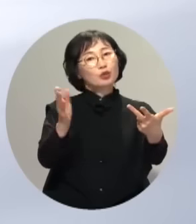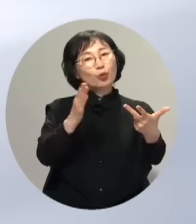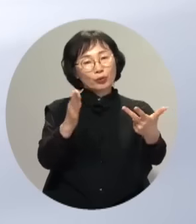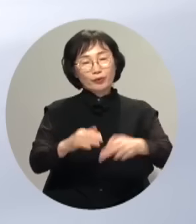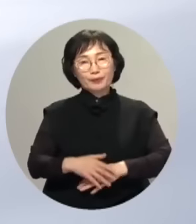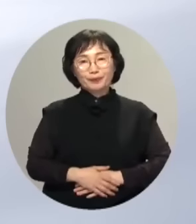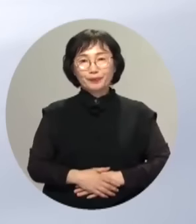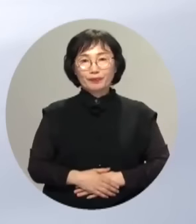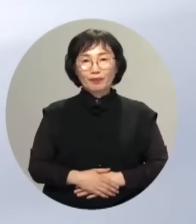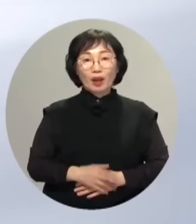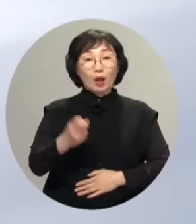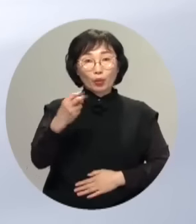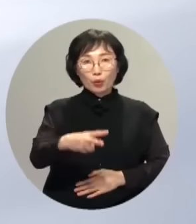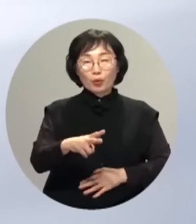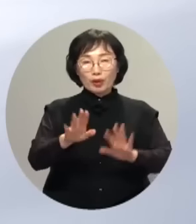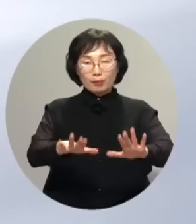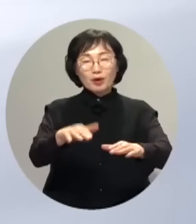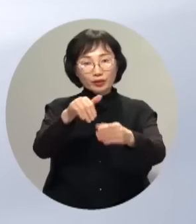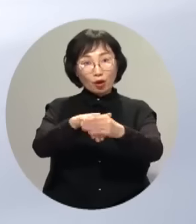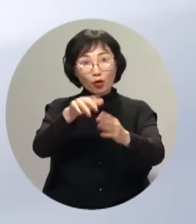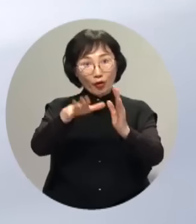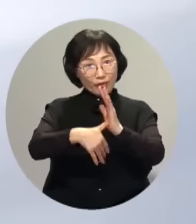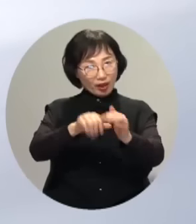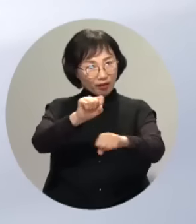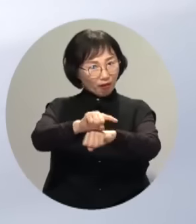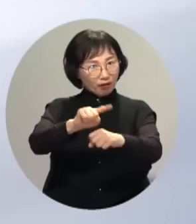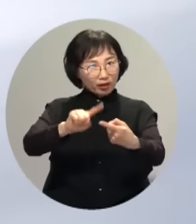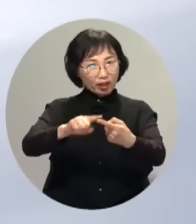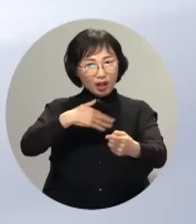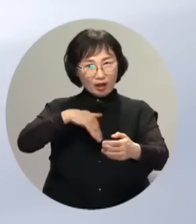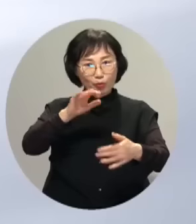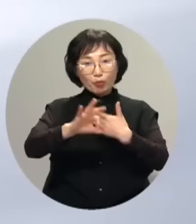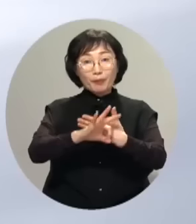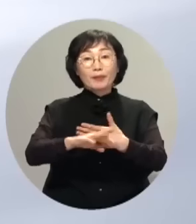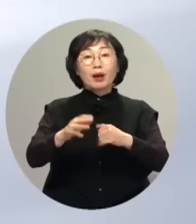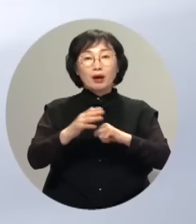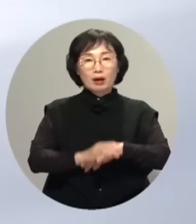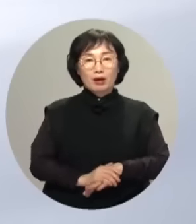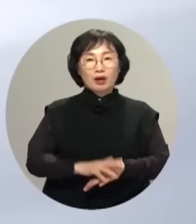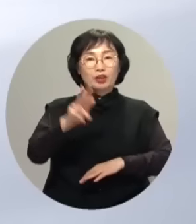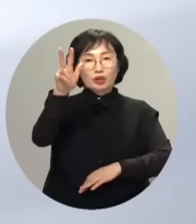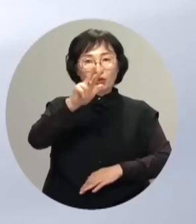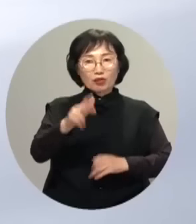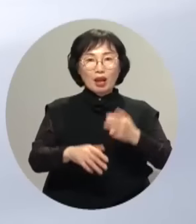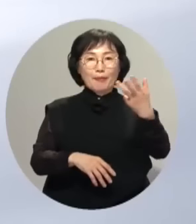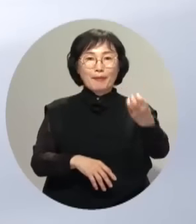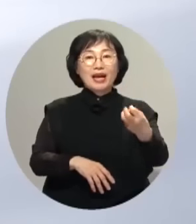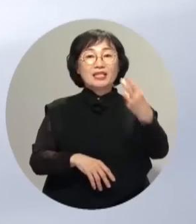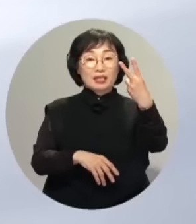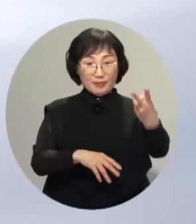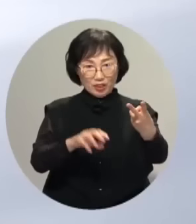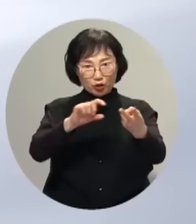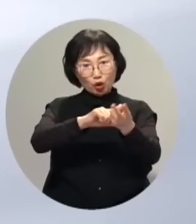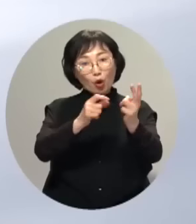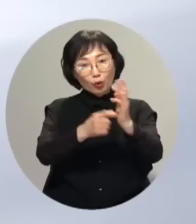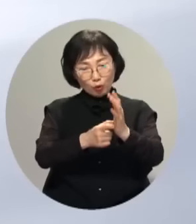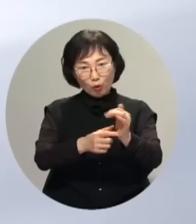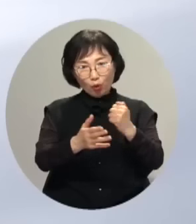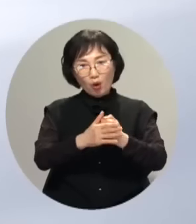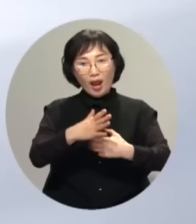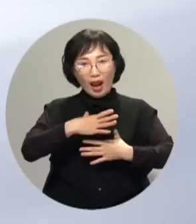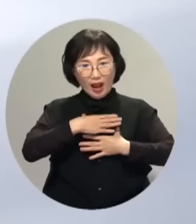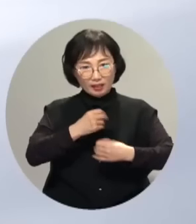차지했습니다 또 이번 총선의 성격에 대해서는 정부 견제론이 82% 정국 정론이 13